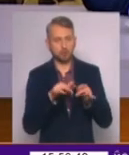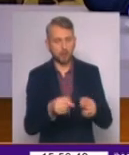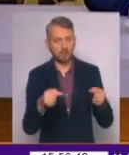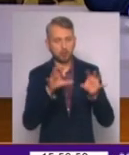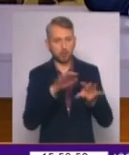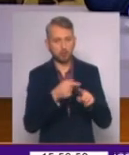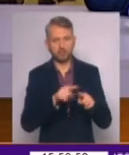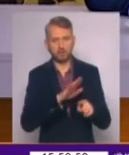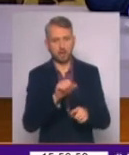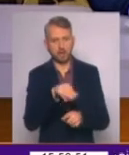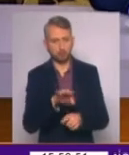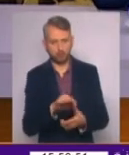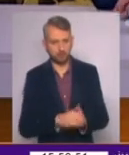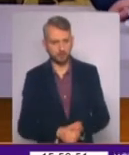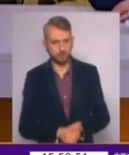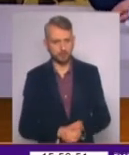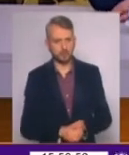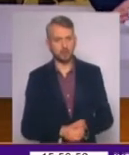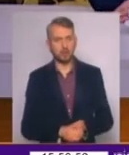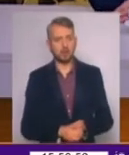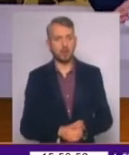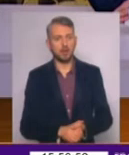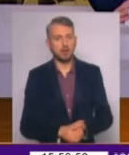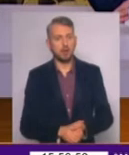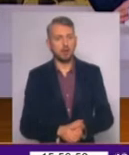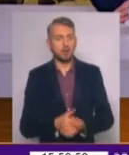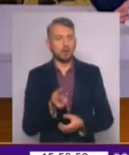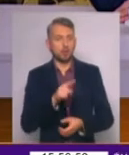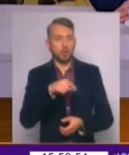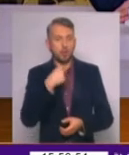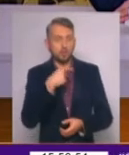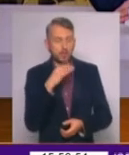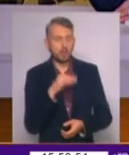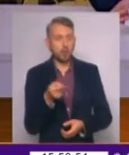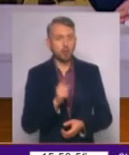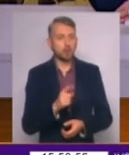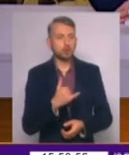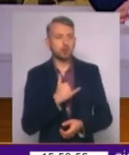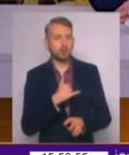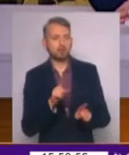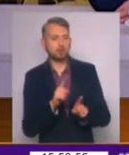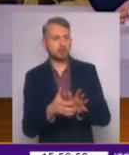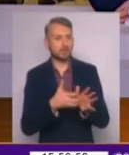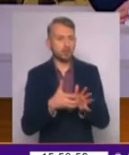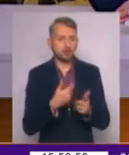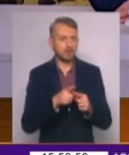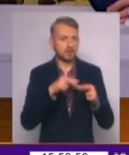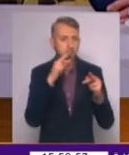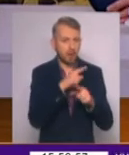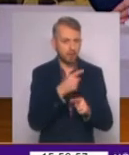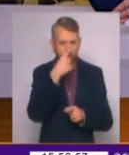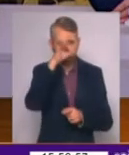не антитерористична операція. Mm. Ось. Тому говорити про те, що в нас чогось не вистачає, це неправильно.